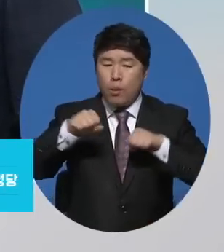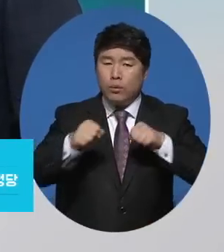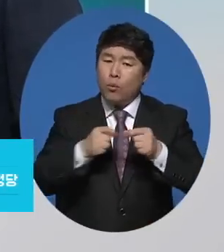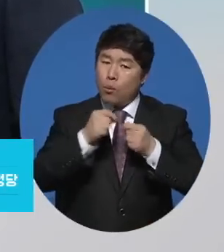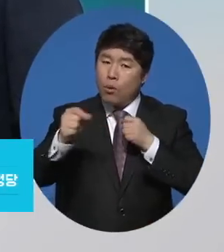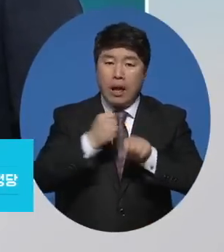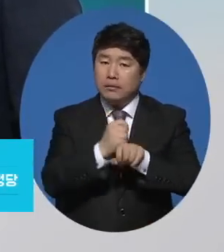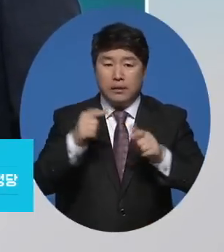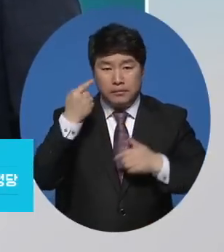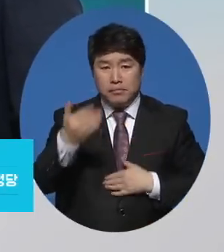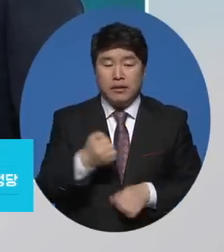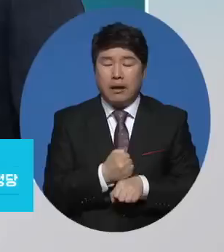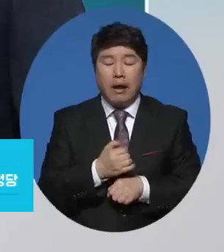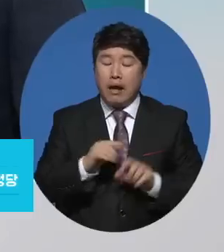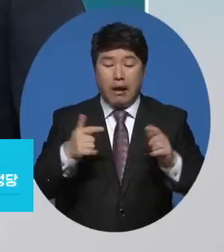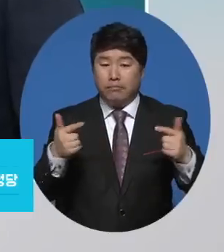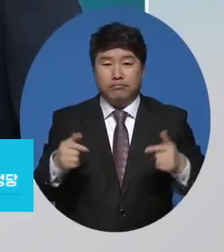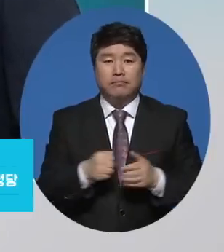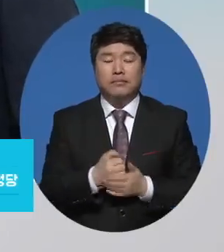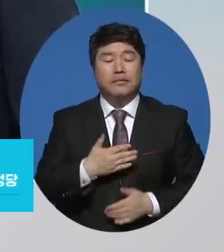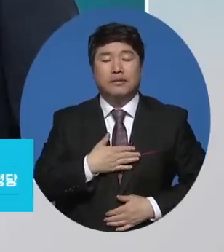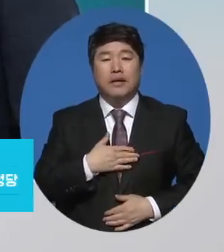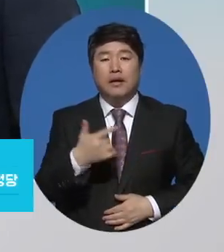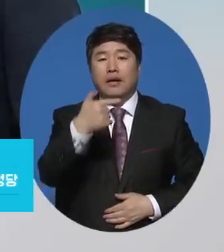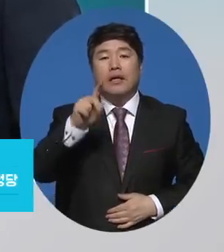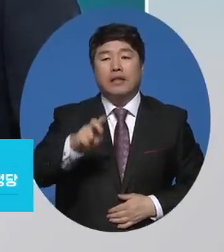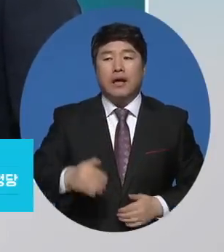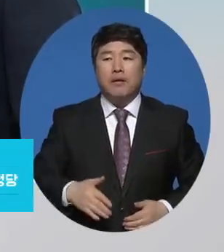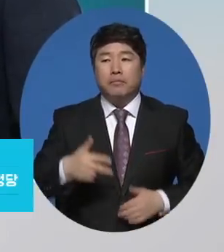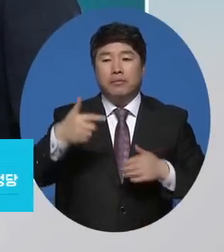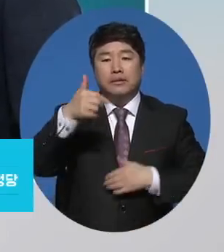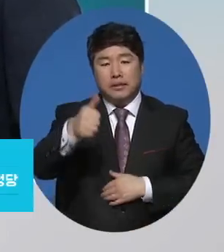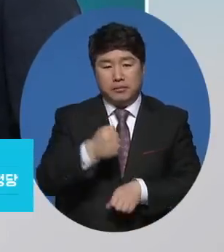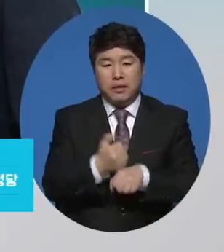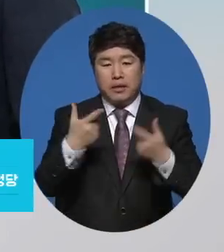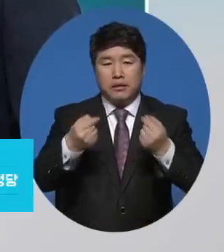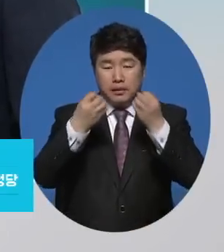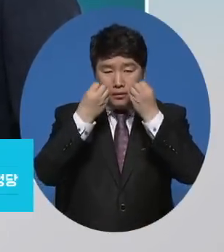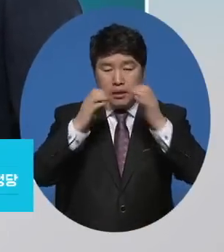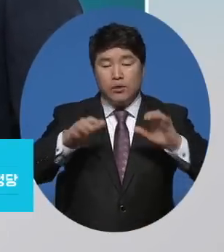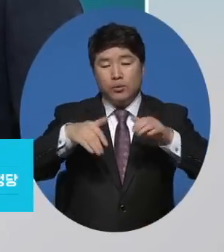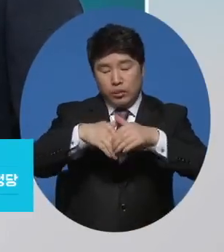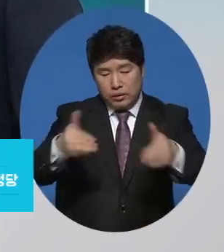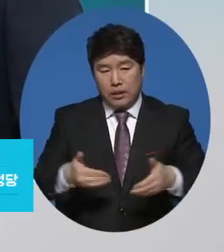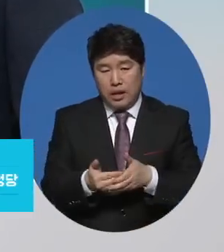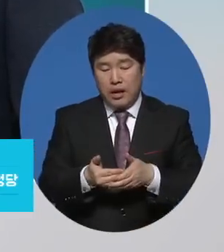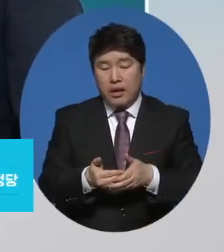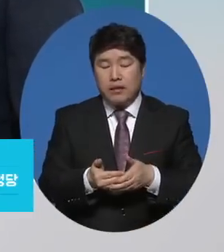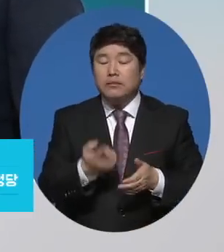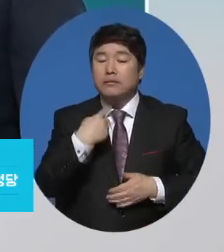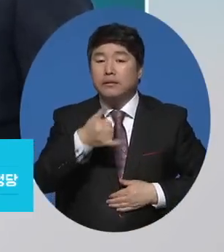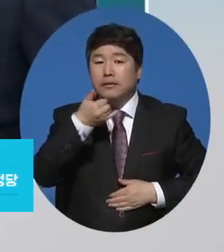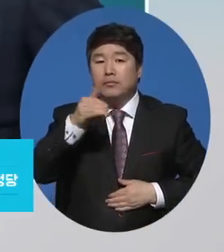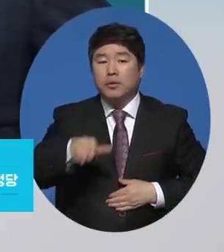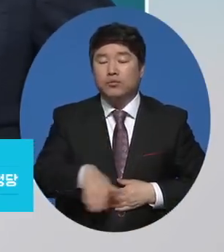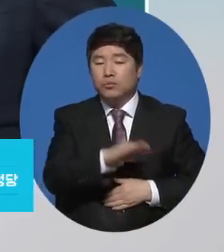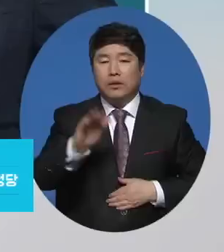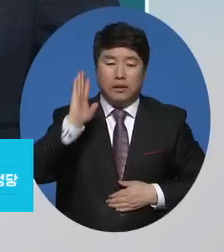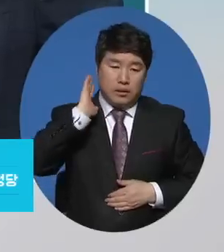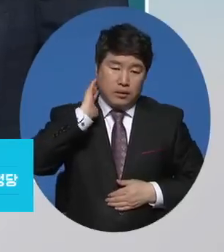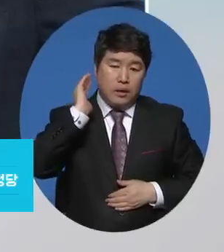제가 10년 동안 예 우리 저 남주님 같은 새누리당 출신이지만 새누리당에서 우리